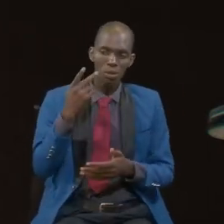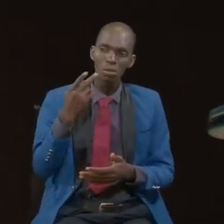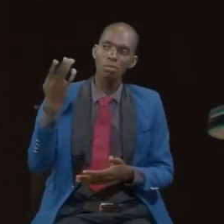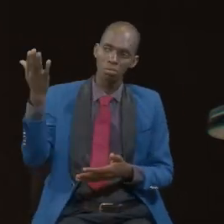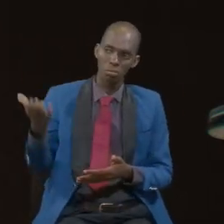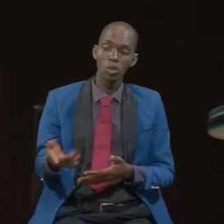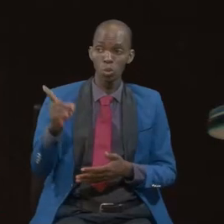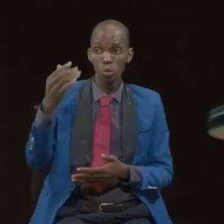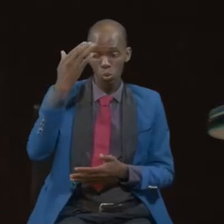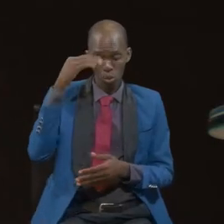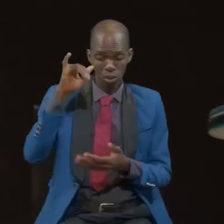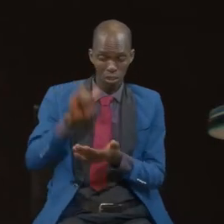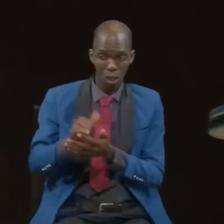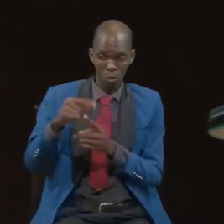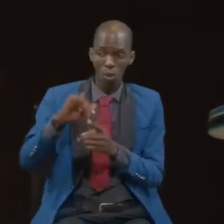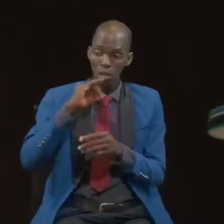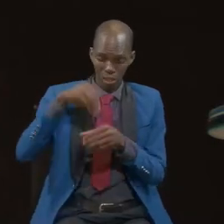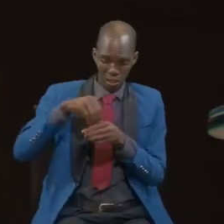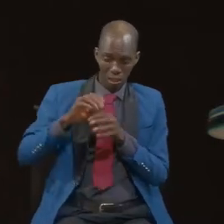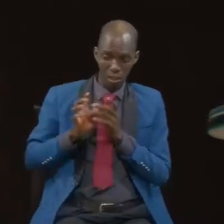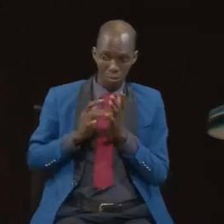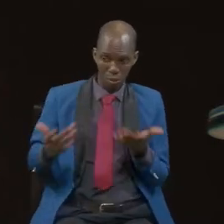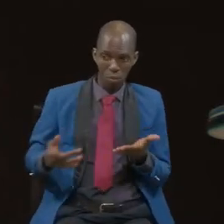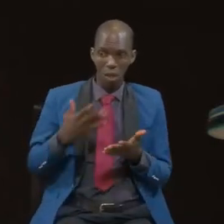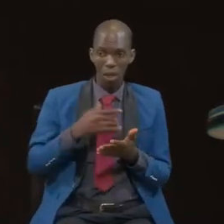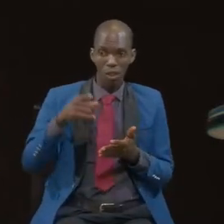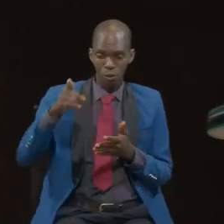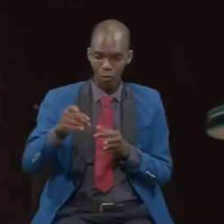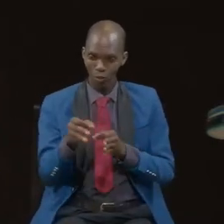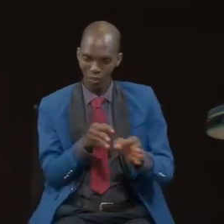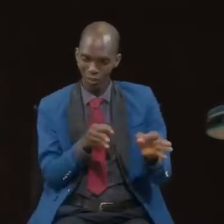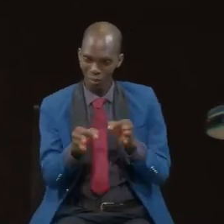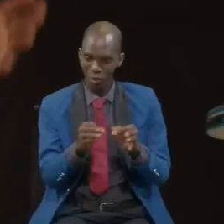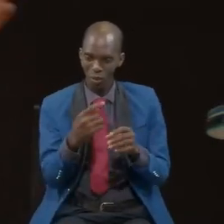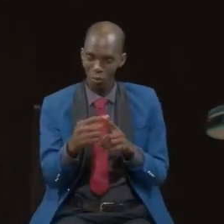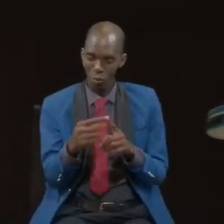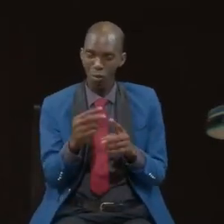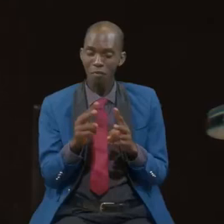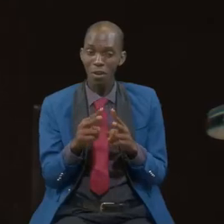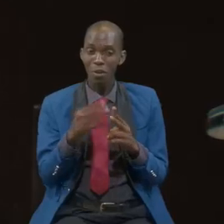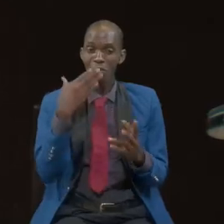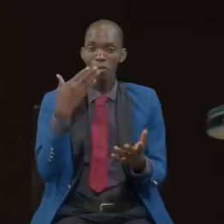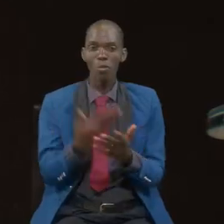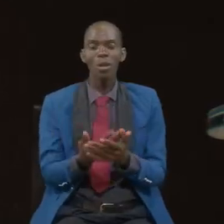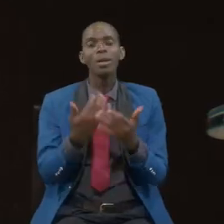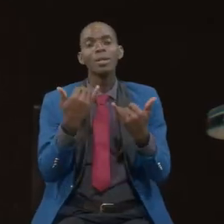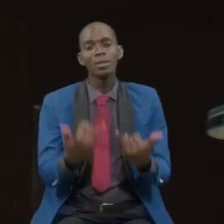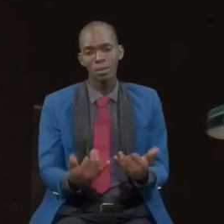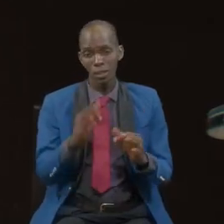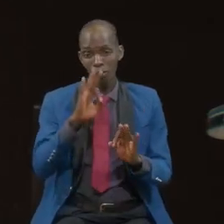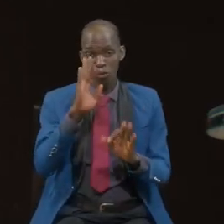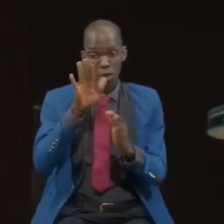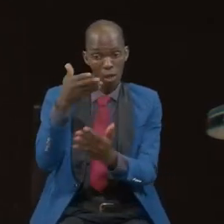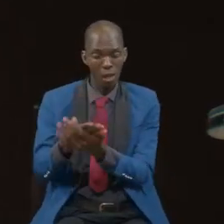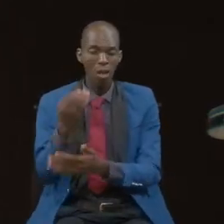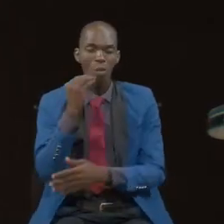donc nous savons que cela est dans la Bible et et tu prêches tu vas bien interpréter arrivver à la maison je